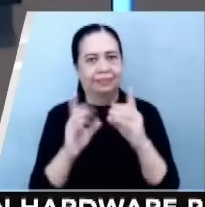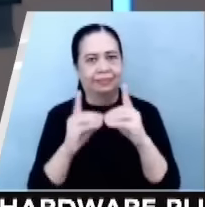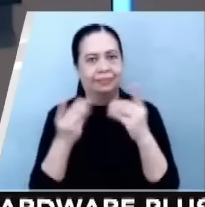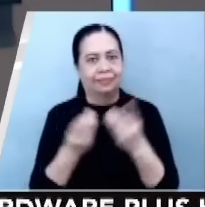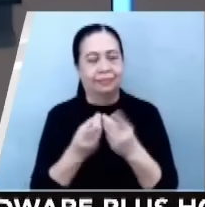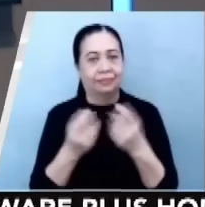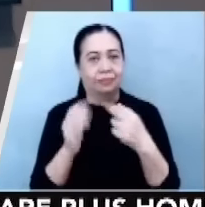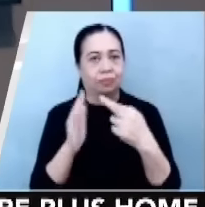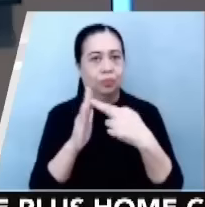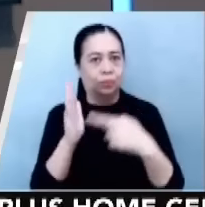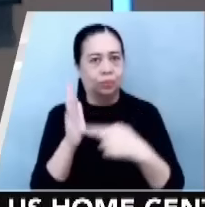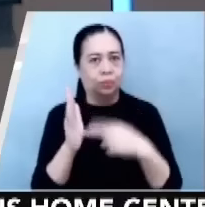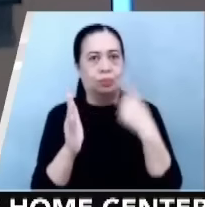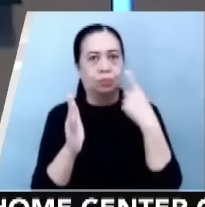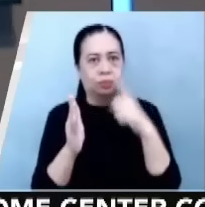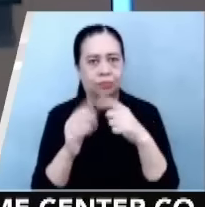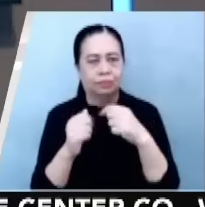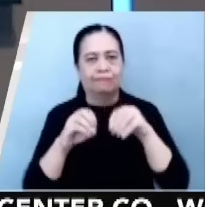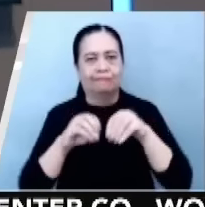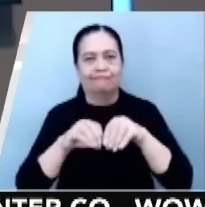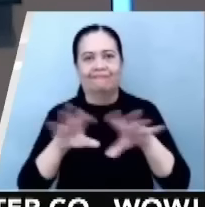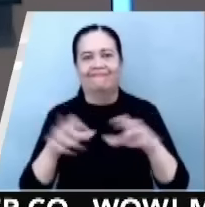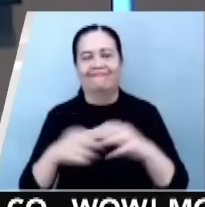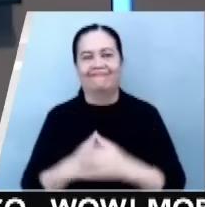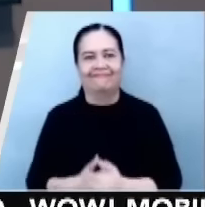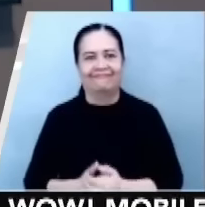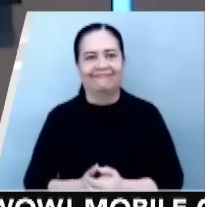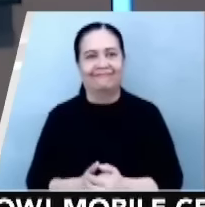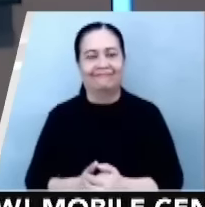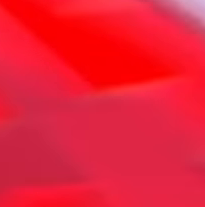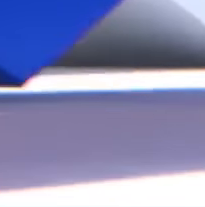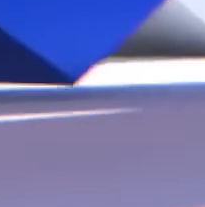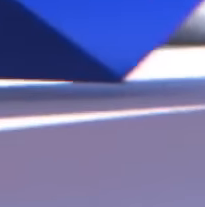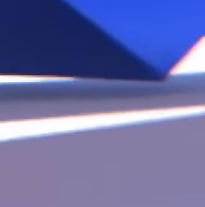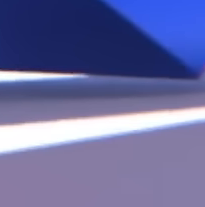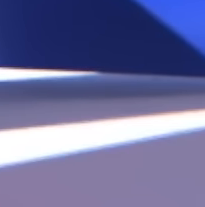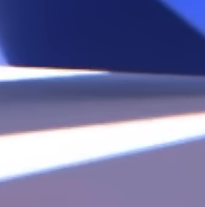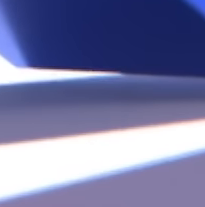panuntunan para sa implementasyon niyan. Nakatutok si Ivan Mayrina.